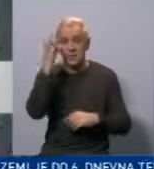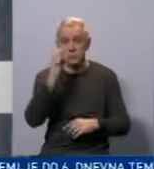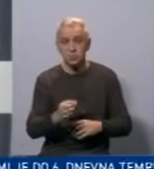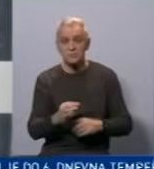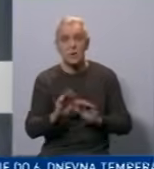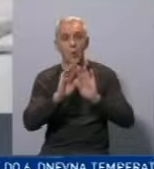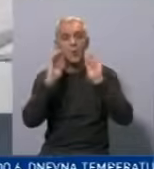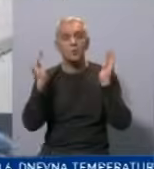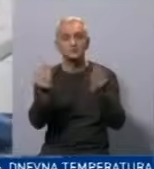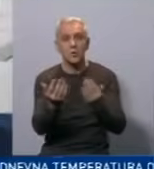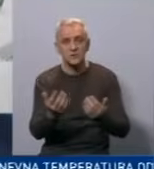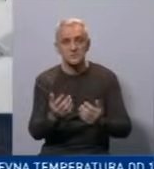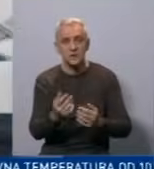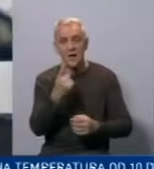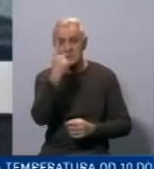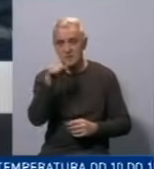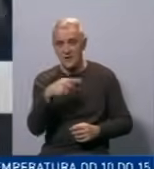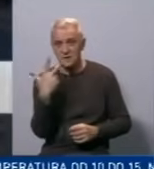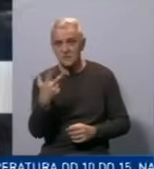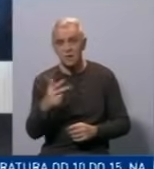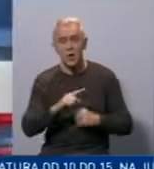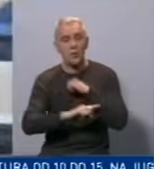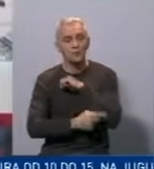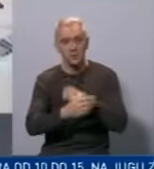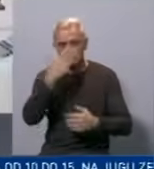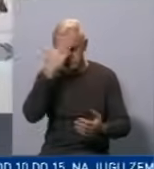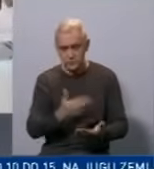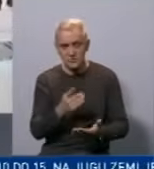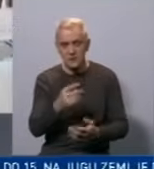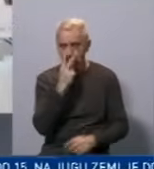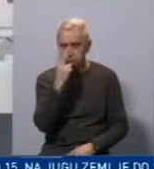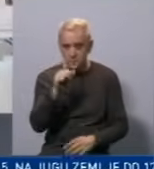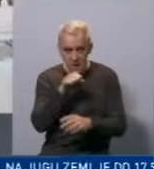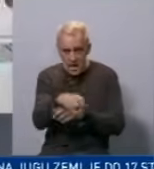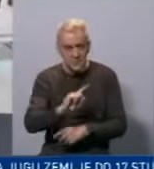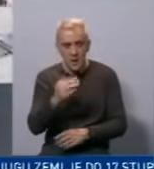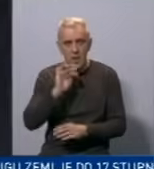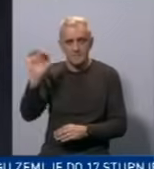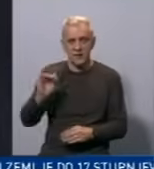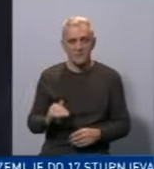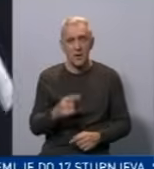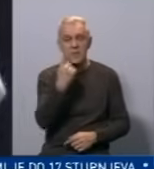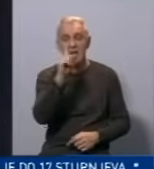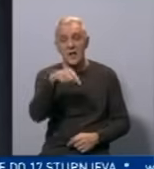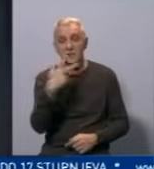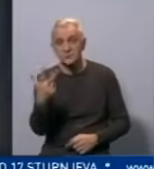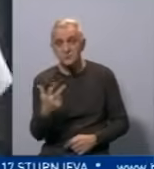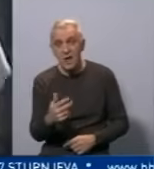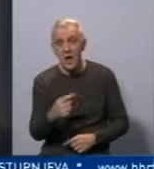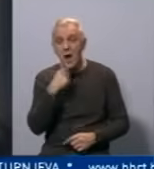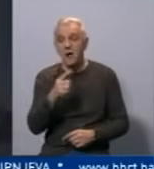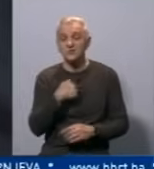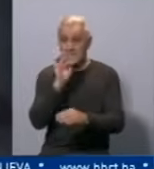u učionici. 1/3 učenika je priznala da je gledala i nije prijavila nasilje, a 1/3 da nakon prijave niko